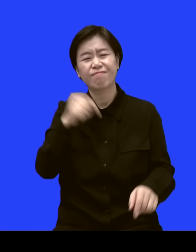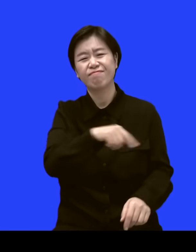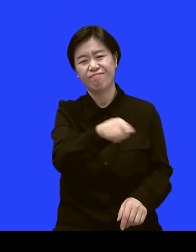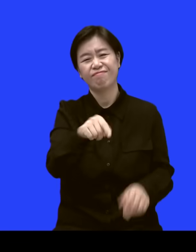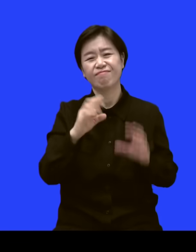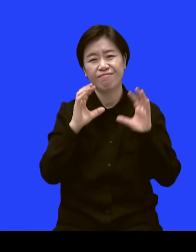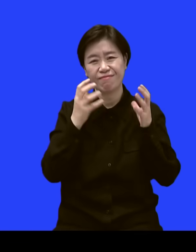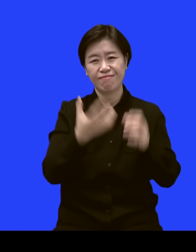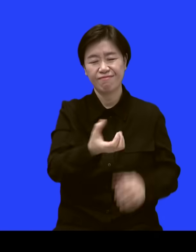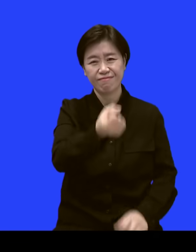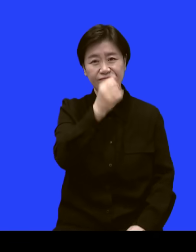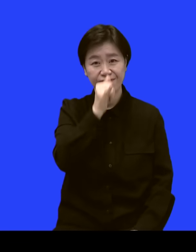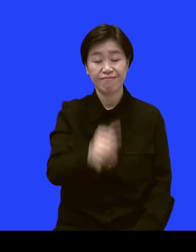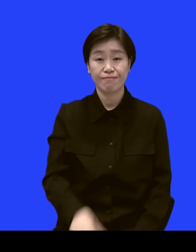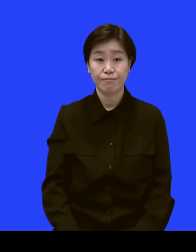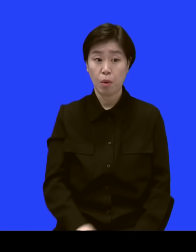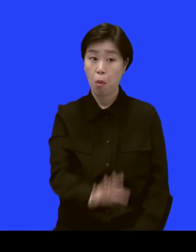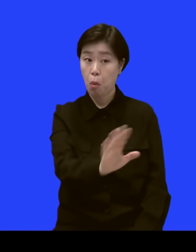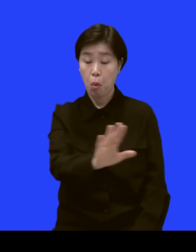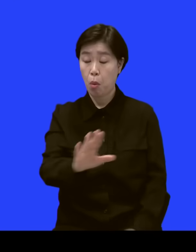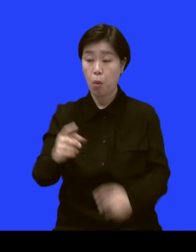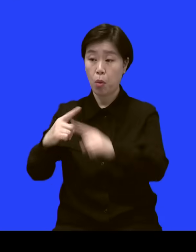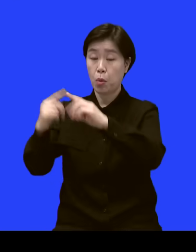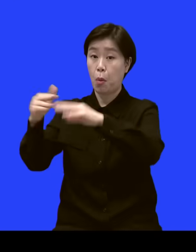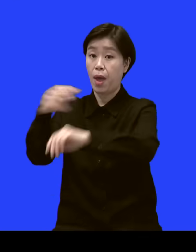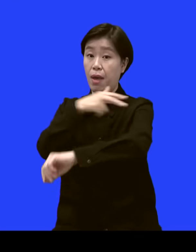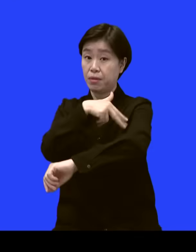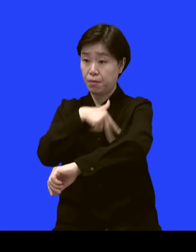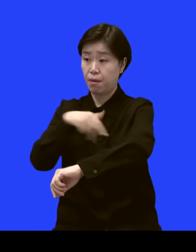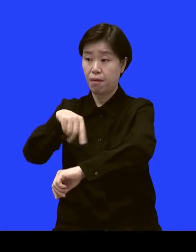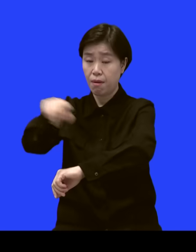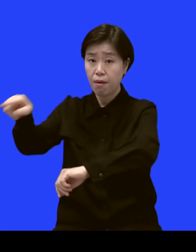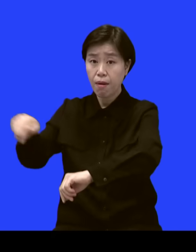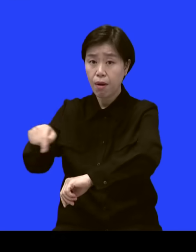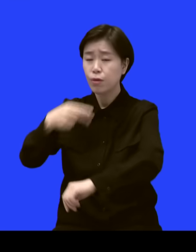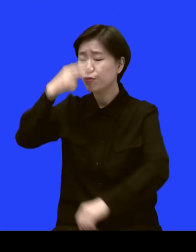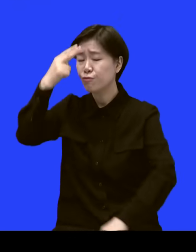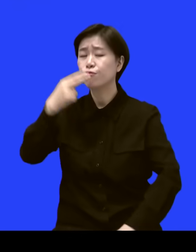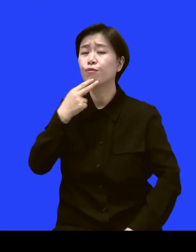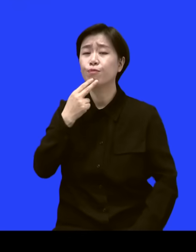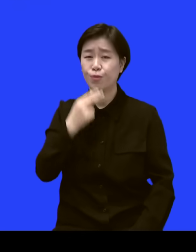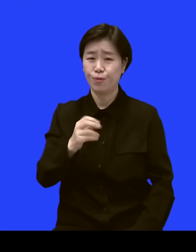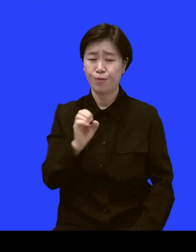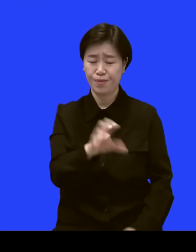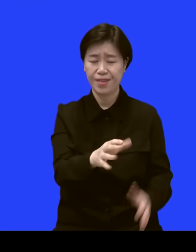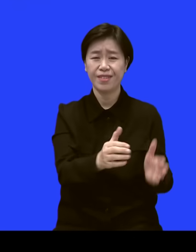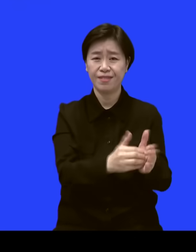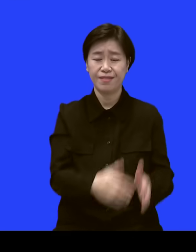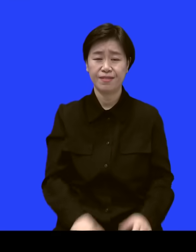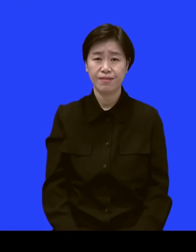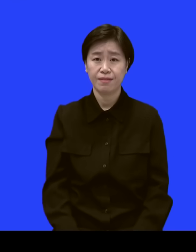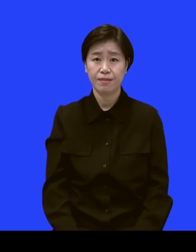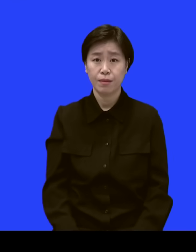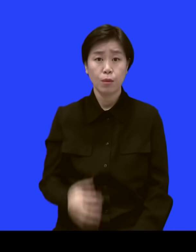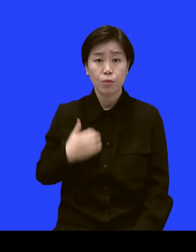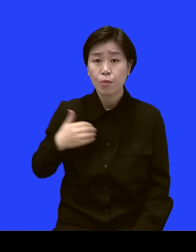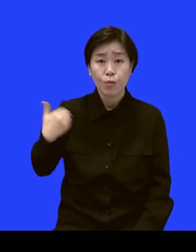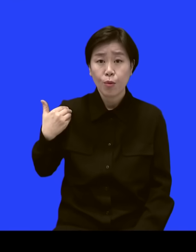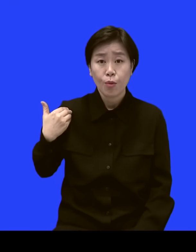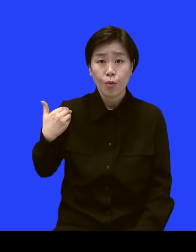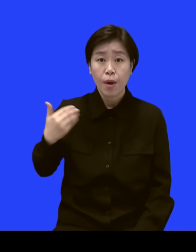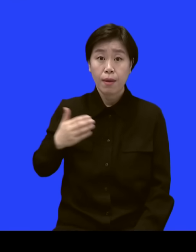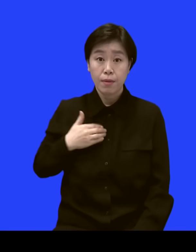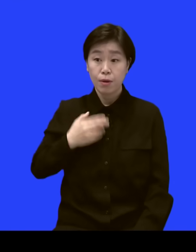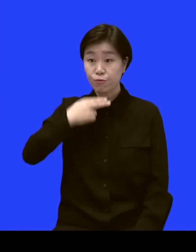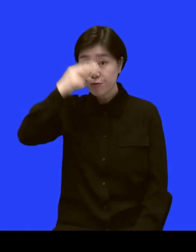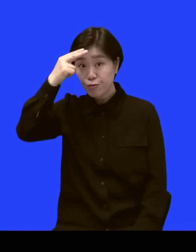좋아해. 엄마 교회 열심히 다녀. 그러더라고요, 큰애가. 아유, 엄마 술 먹는 게 싫었구나. 저는 몰랐어요. 제가 그냥 술 먹으면